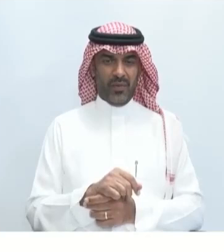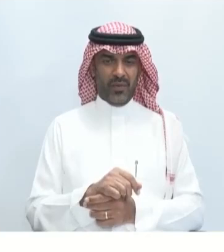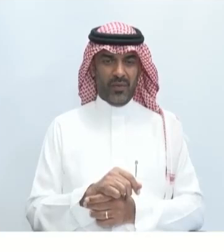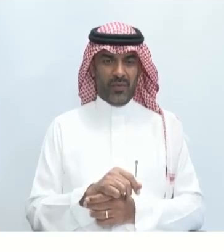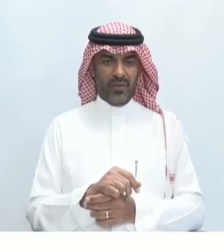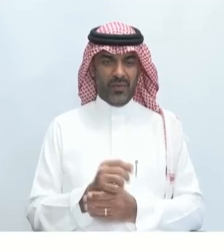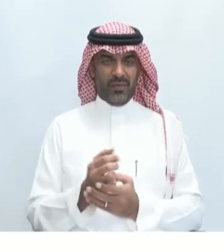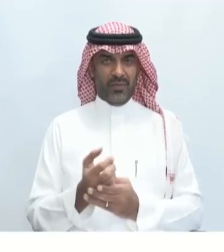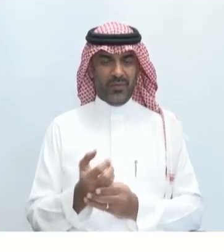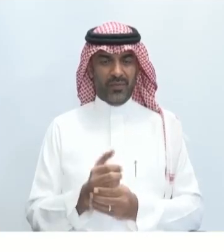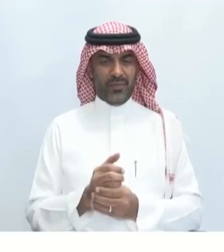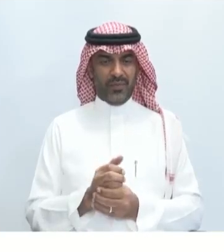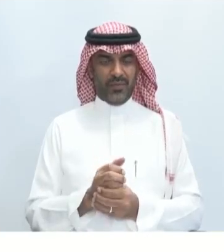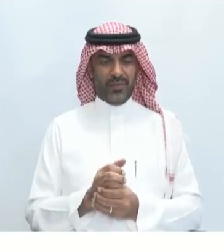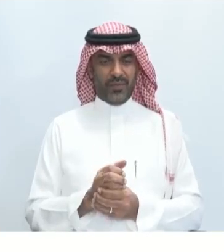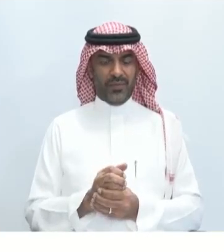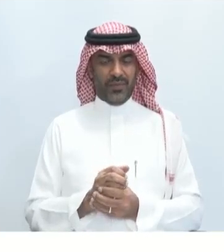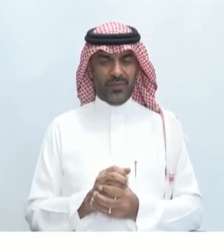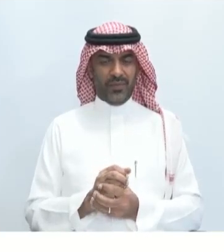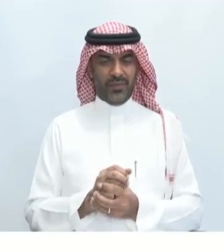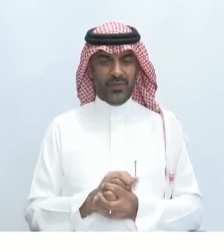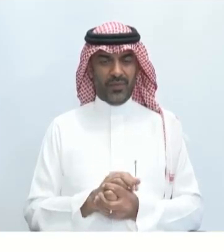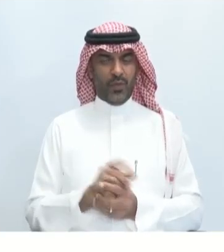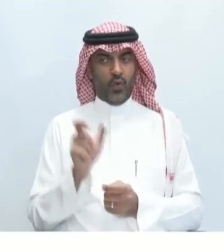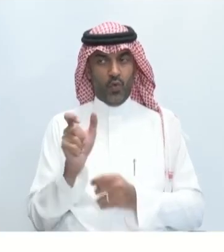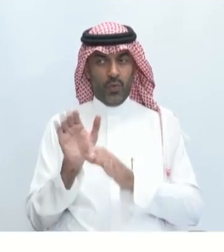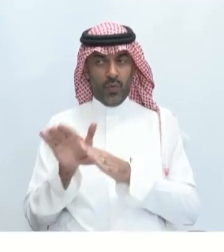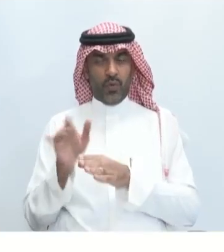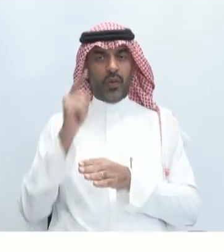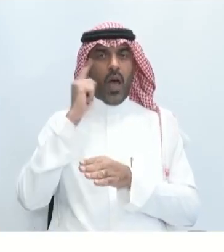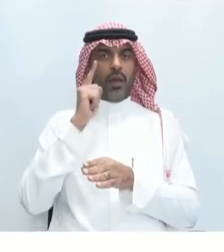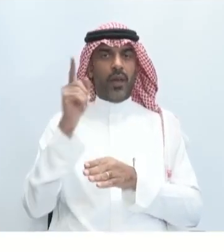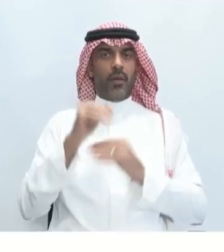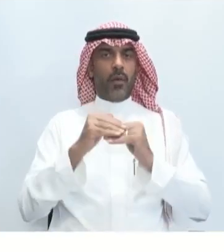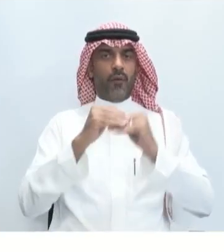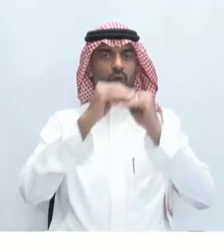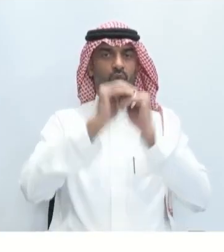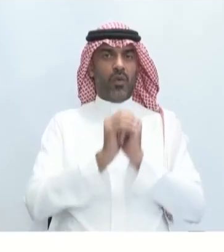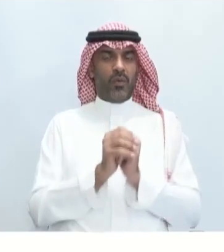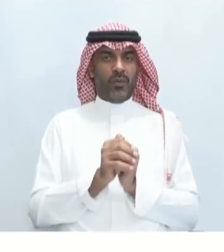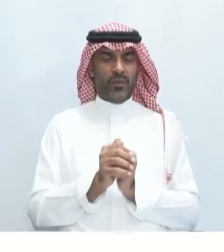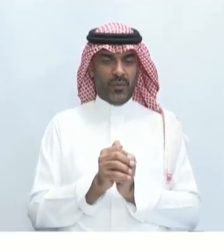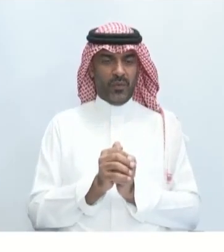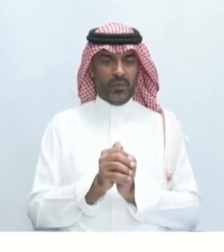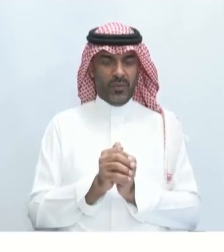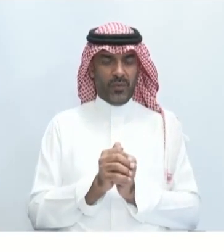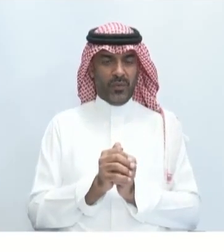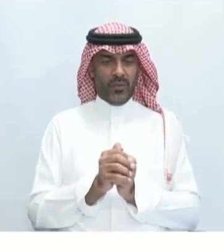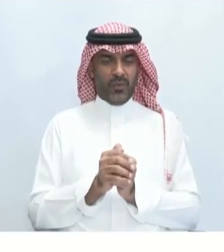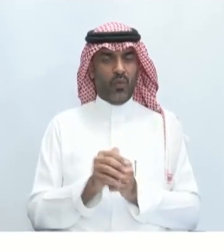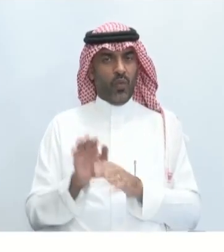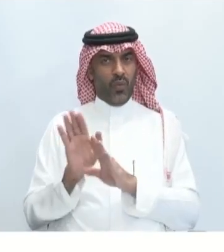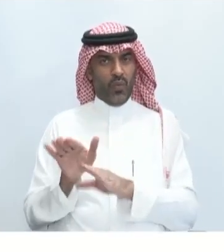حالته الاعرابيه بما ان موجوده اذا هو مرفوع وعلامه رفع الافعال الخمسه ما هي